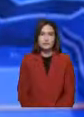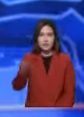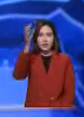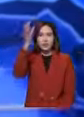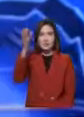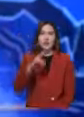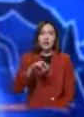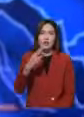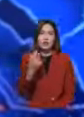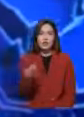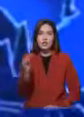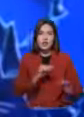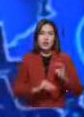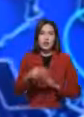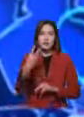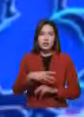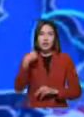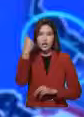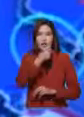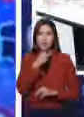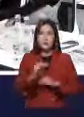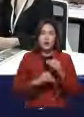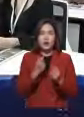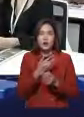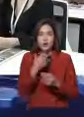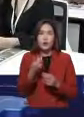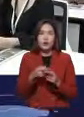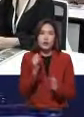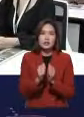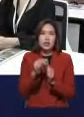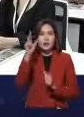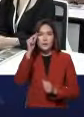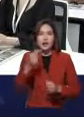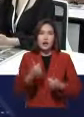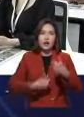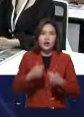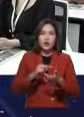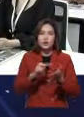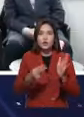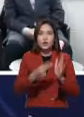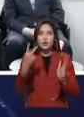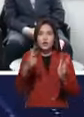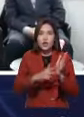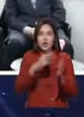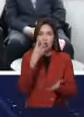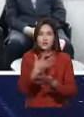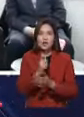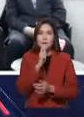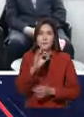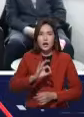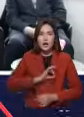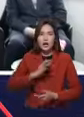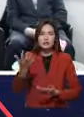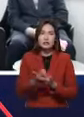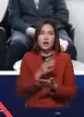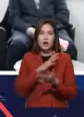инновация лицейлерінің құрылғанына 30 жыл, жетістіктері аз емес. Олар пәндік олимпиада мен жоба жарыстарынан 28 мыңға жуық медаль жеңіп алды.